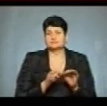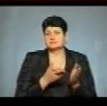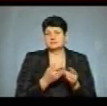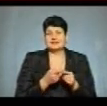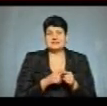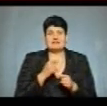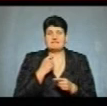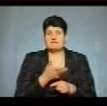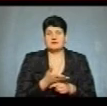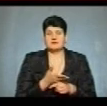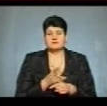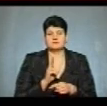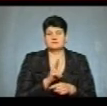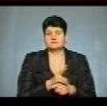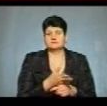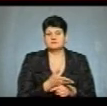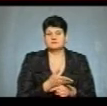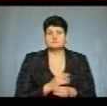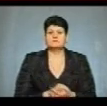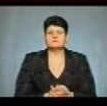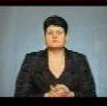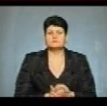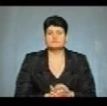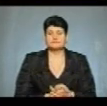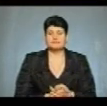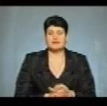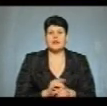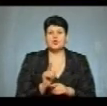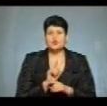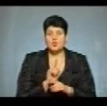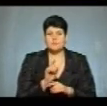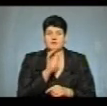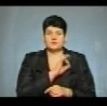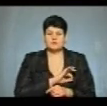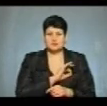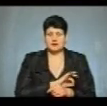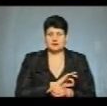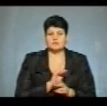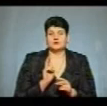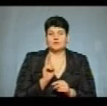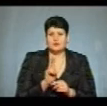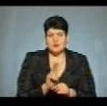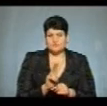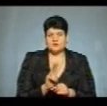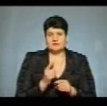такий вік цього транспортного засобу? Ну, дивіться, норма експлуатації тролейбусів – це